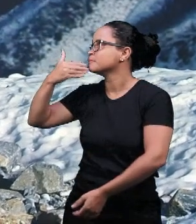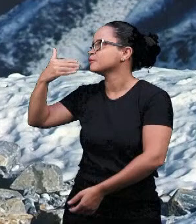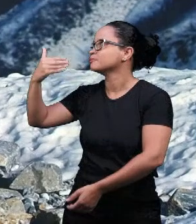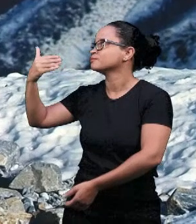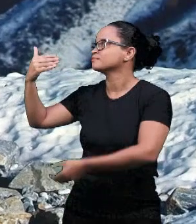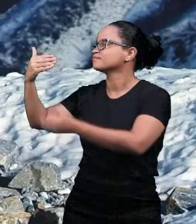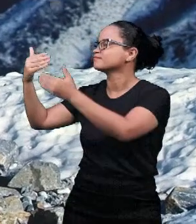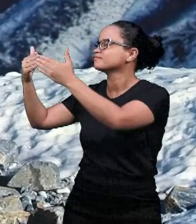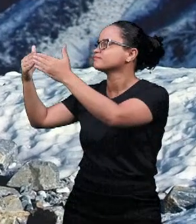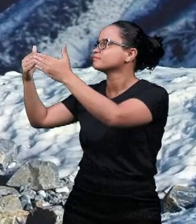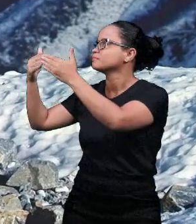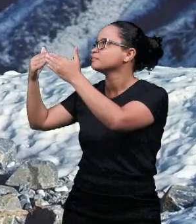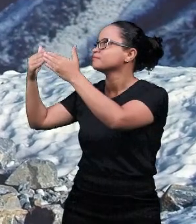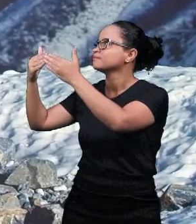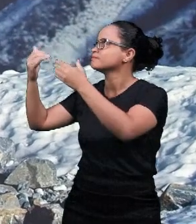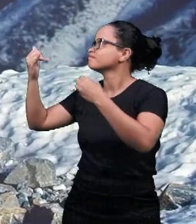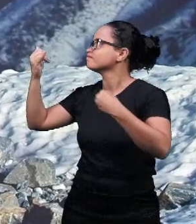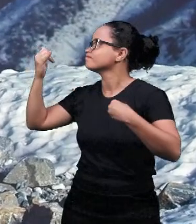perdão